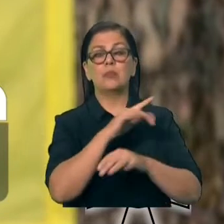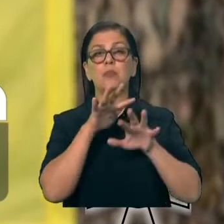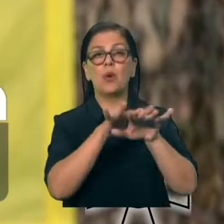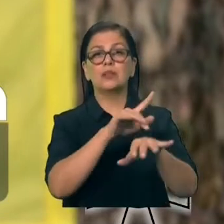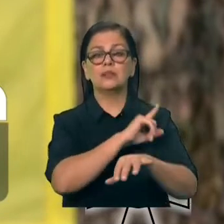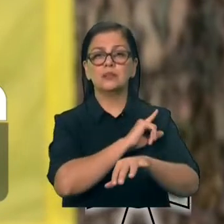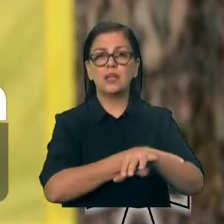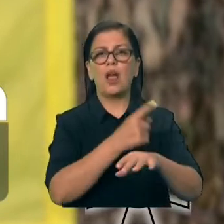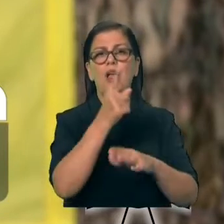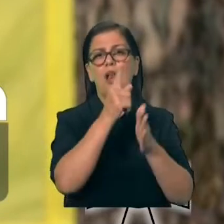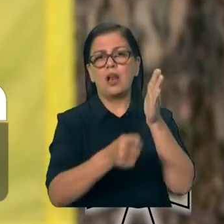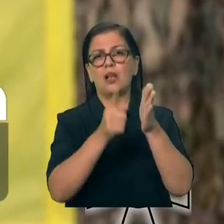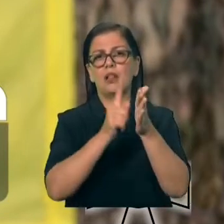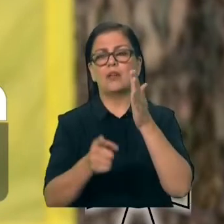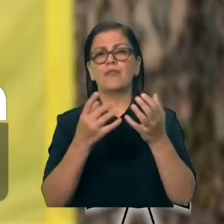zərbələri endirməkdə davam edir.